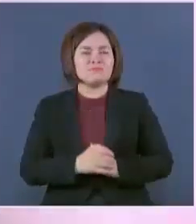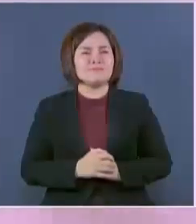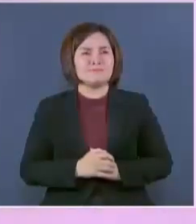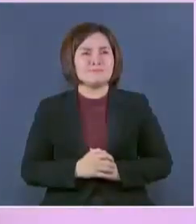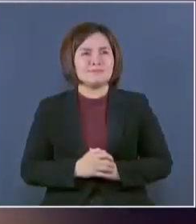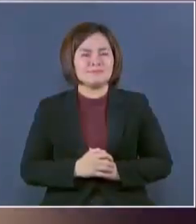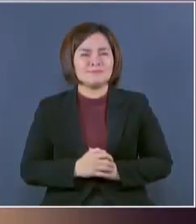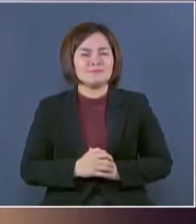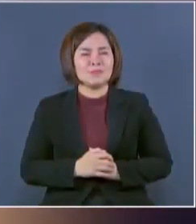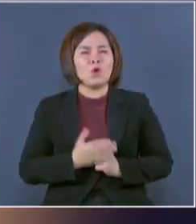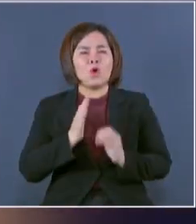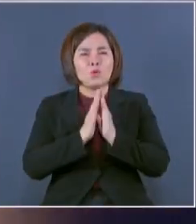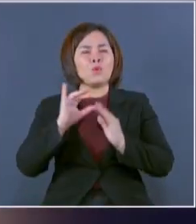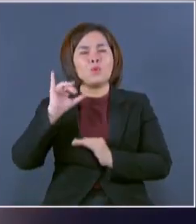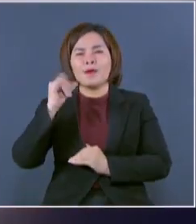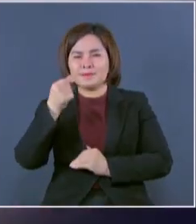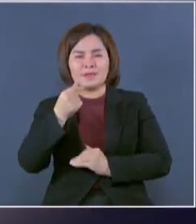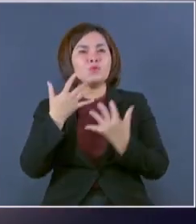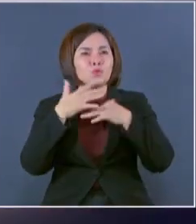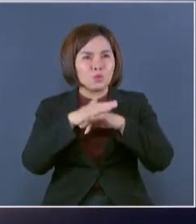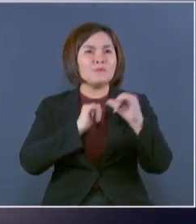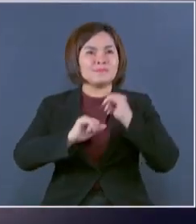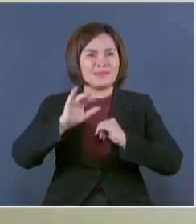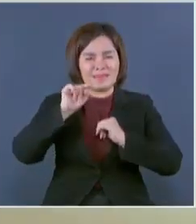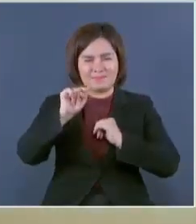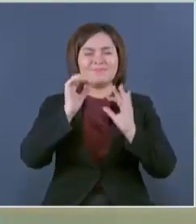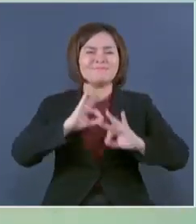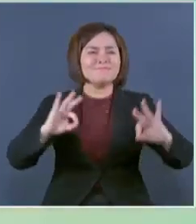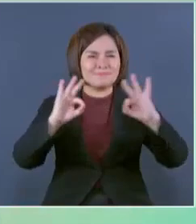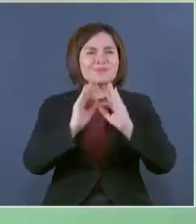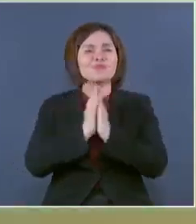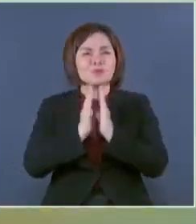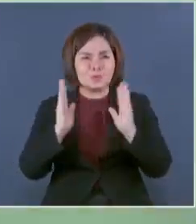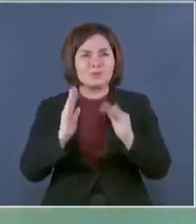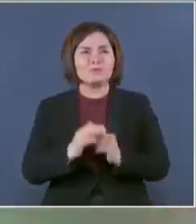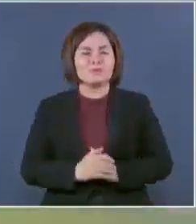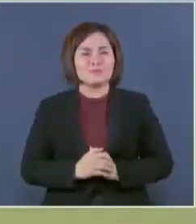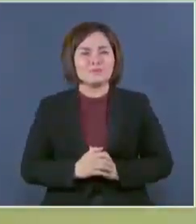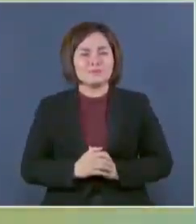าย YG Entertainment ค่ะที่ได้เปิดโอกาสให้แบรนด์ได้ร่วมเป็นส่วนหนึ่งในโชว์สำคัญในครั้งนี้ด้วยค่ะ